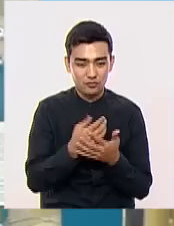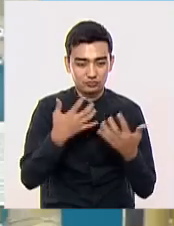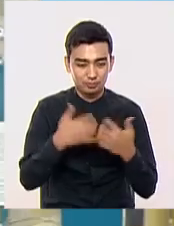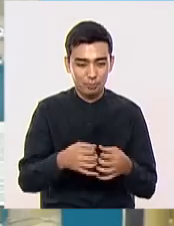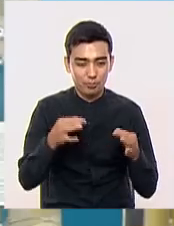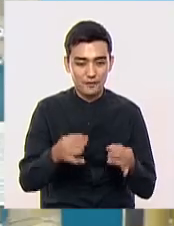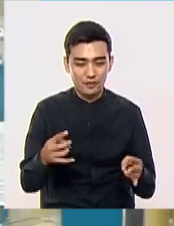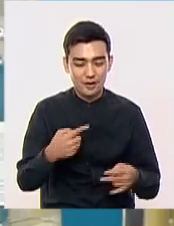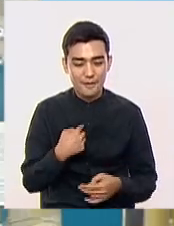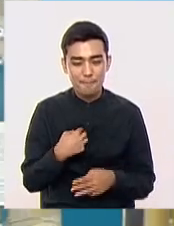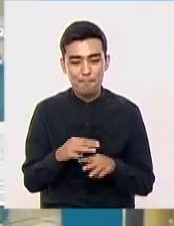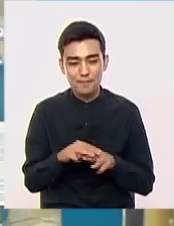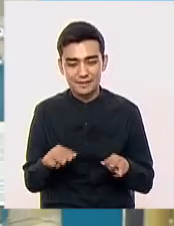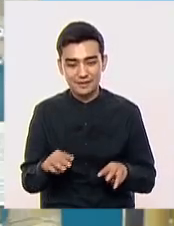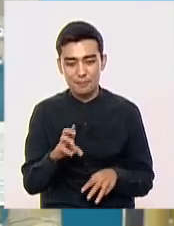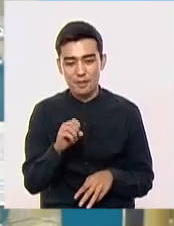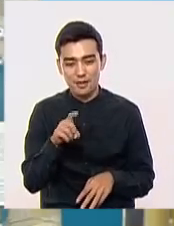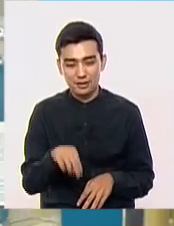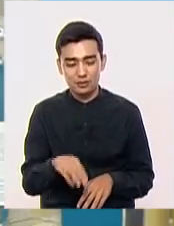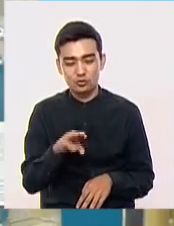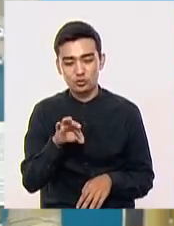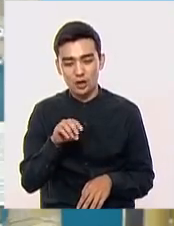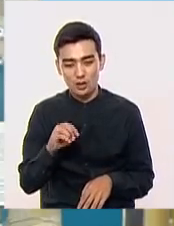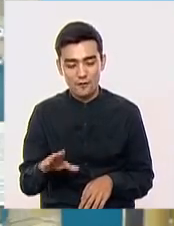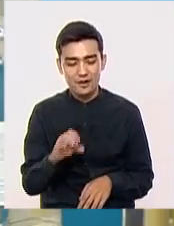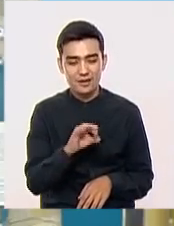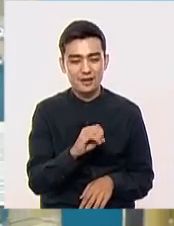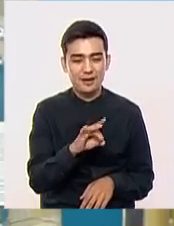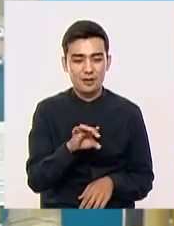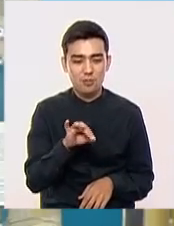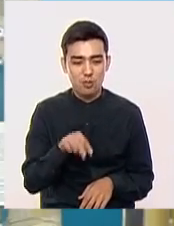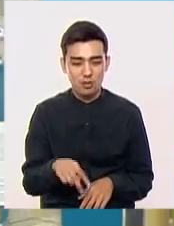Сондықтан мен министрлер Бақыт Султанов пен Ербол Қарашөкеевке сөгіс жариялаймын.